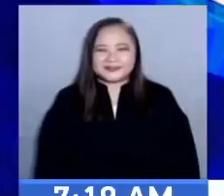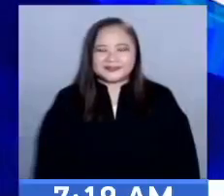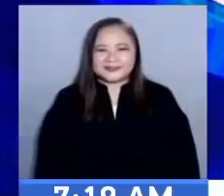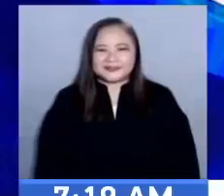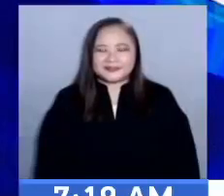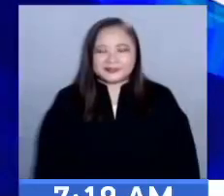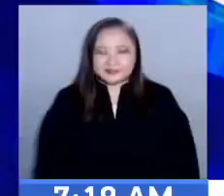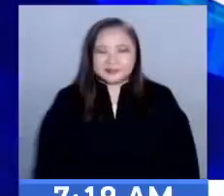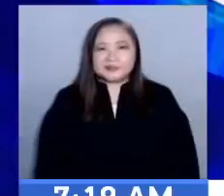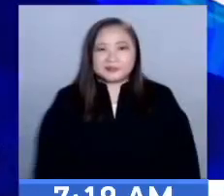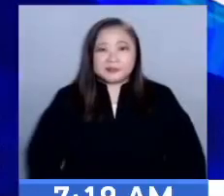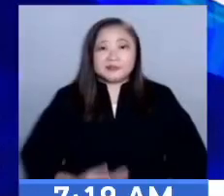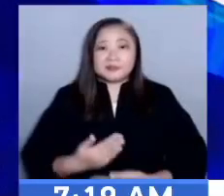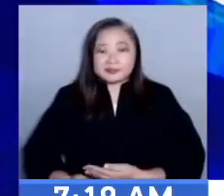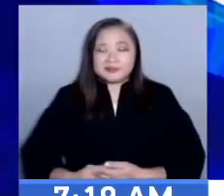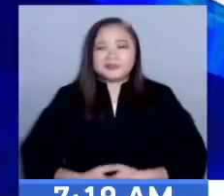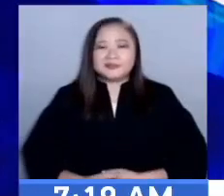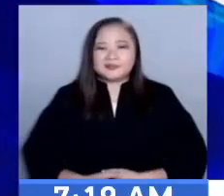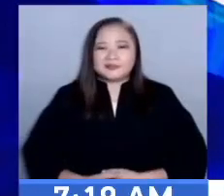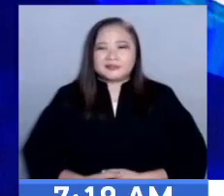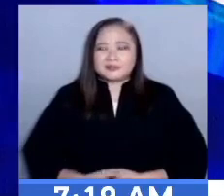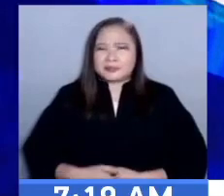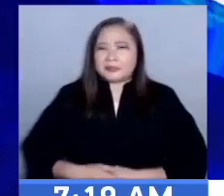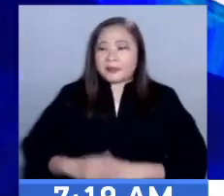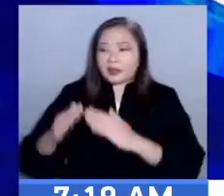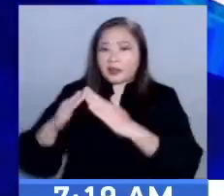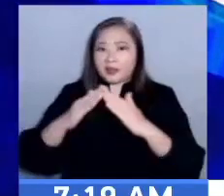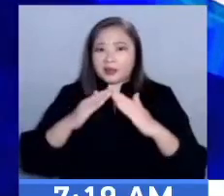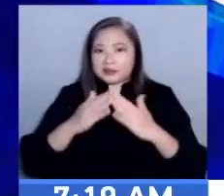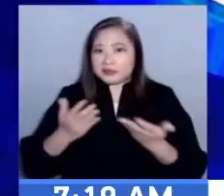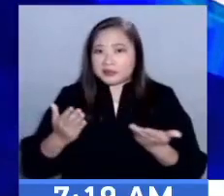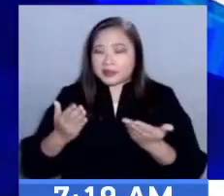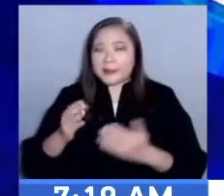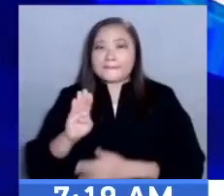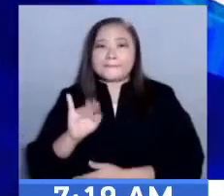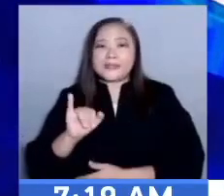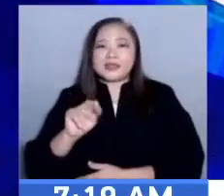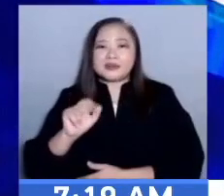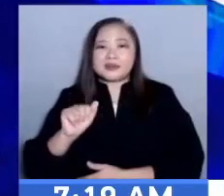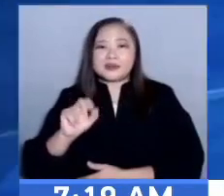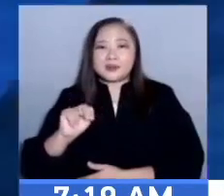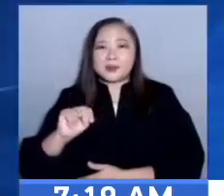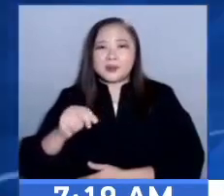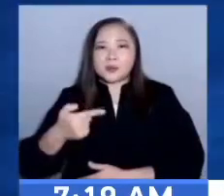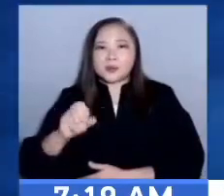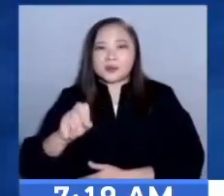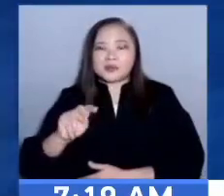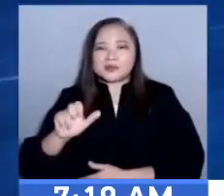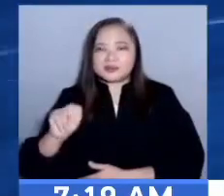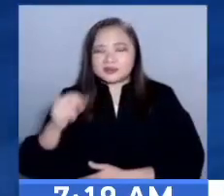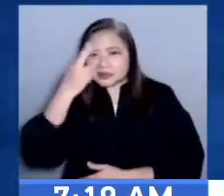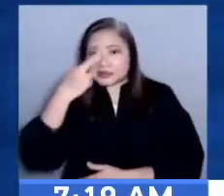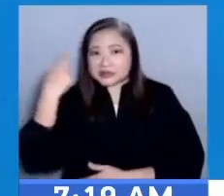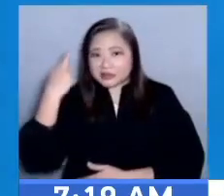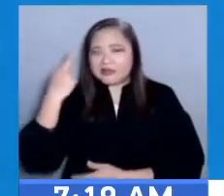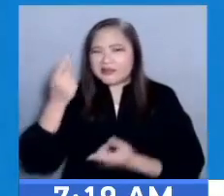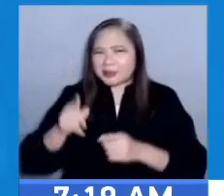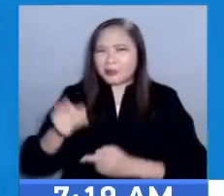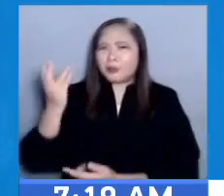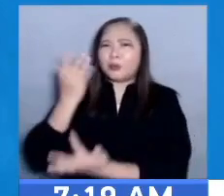Nagkasunog sa isang residential area sa Binangonan, Rizal kanina. May unang balita live si James Agustin.